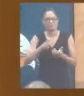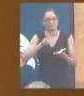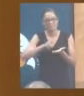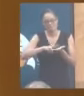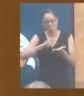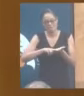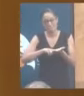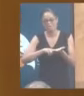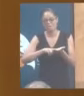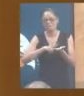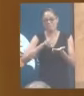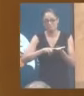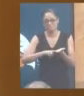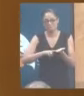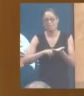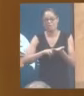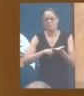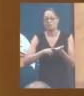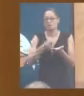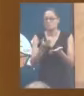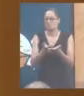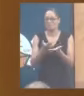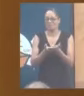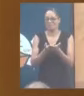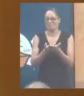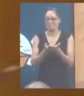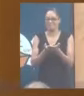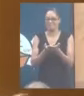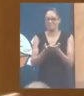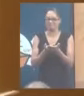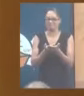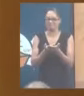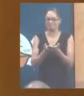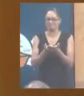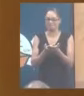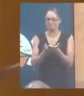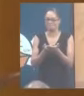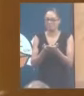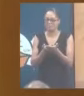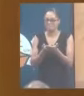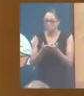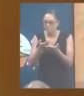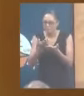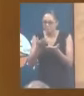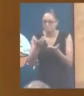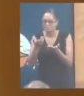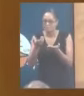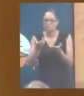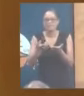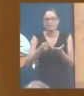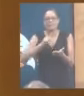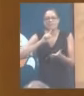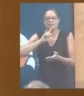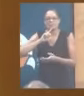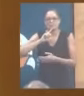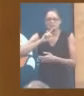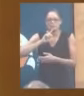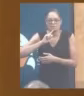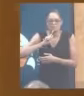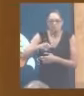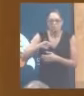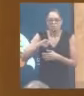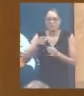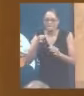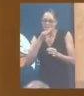démonstration extraordinaire de ce que je disais tout à l'heure. Il faut alimenter le fonds de commerce. Et il faut sauter sur toutes